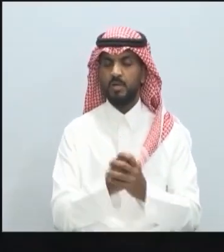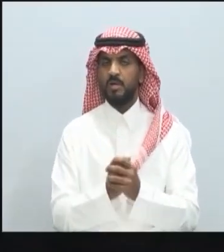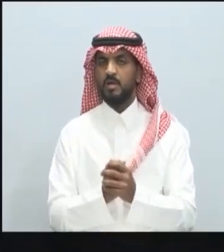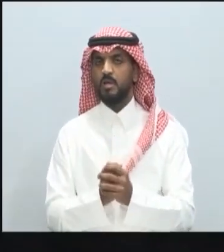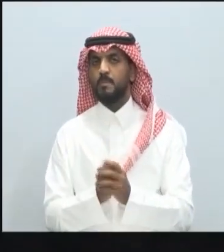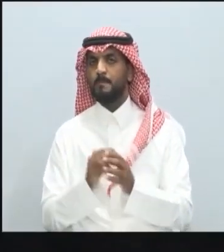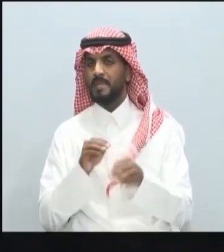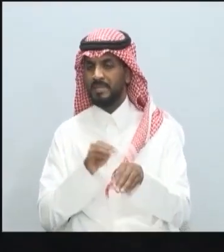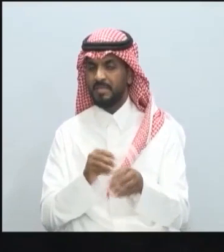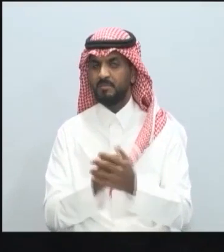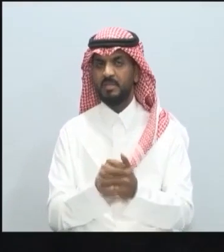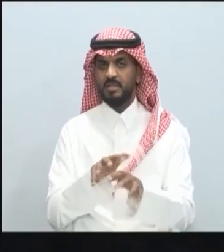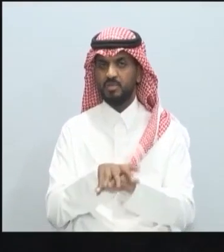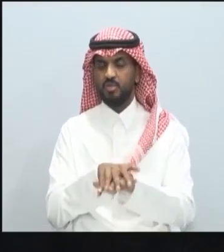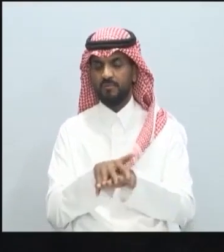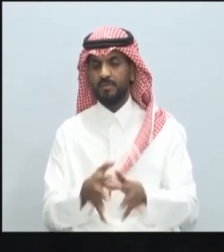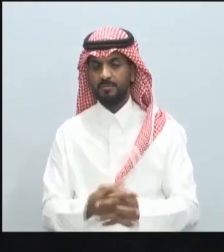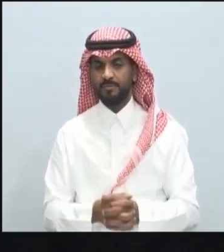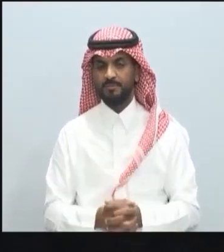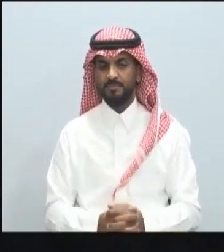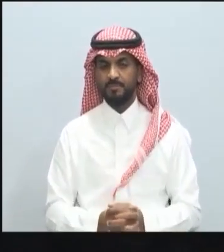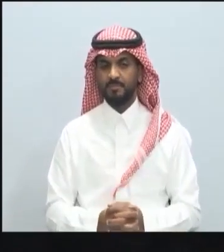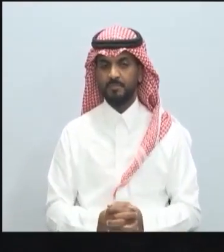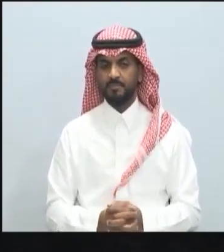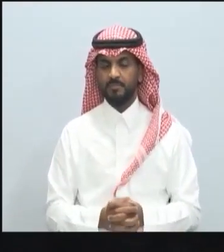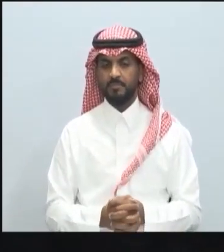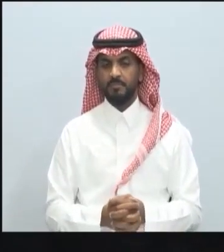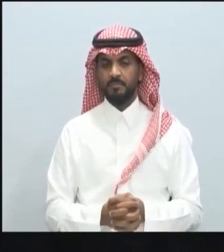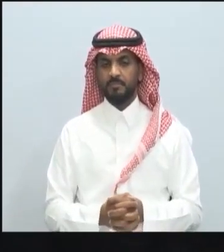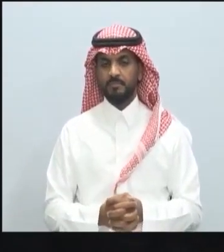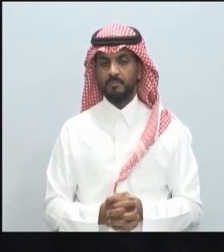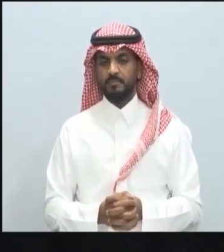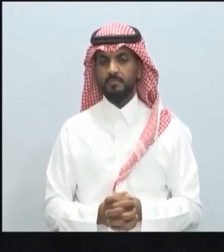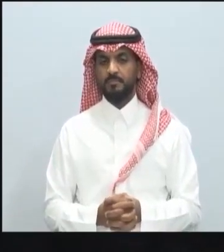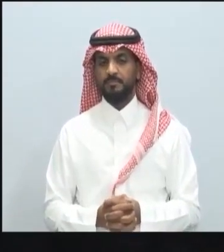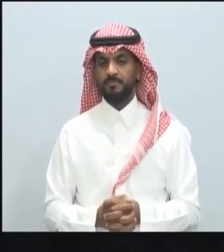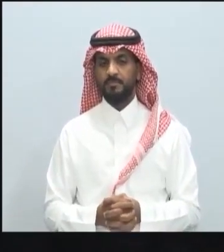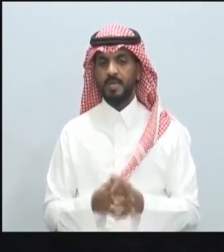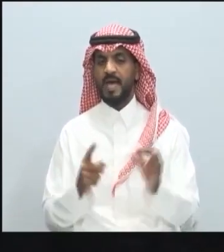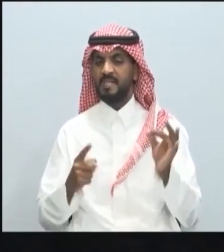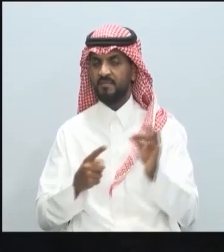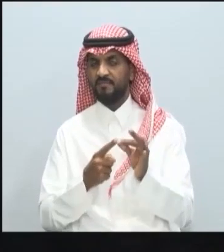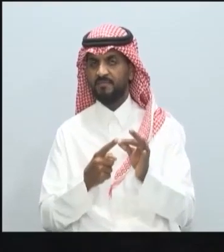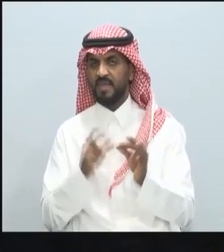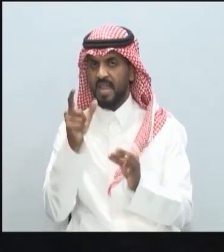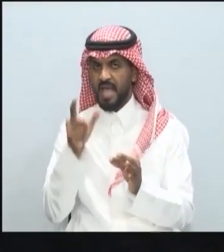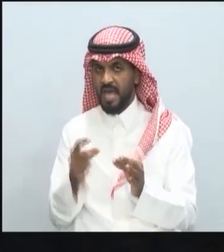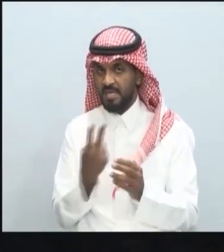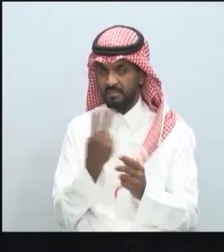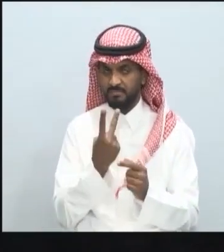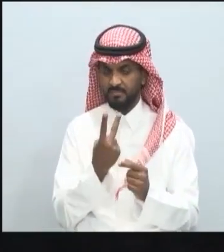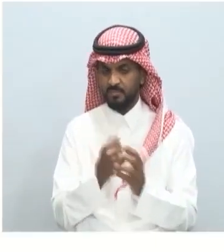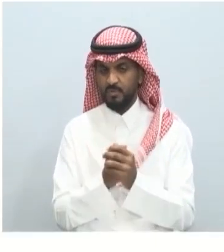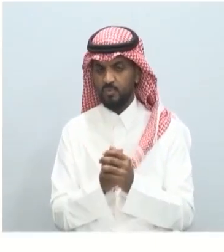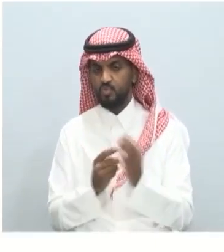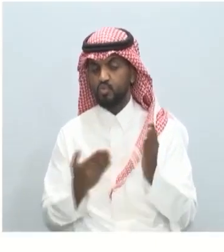مثلا السلحفه ونقول مثلا ان هدف القارئ هدف القارئين للوصول